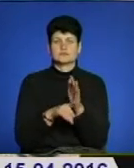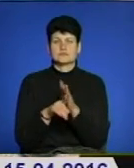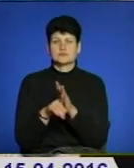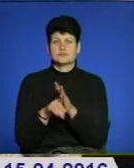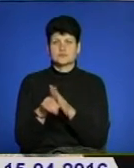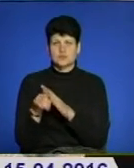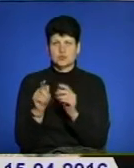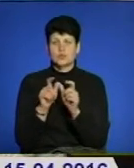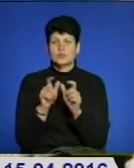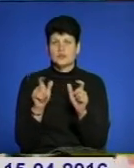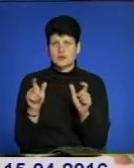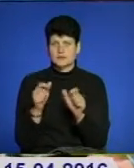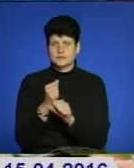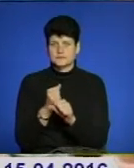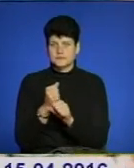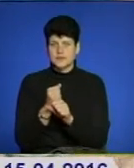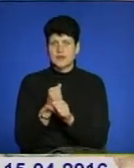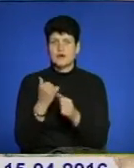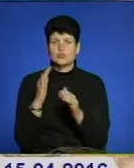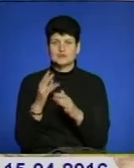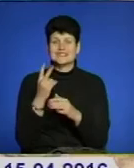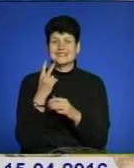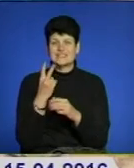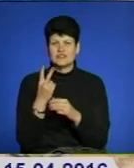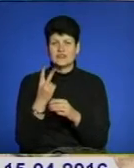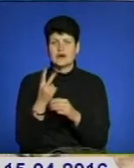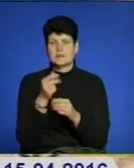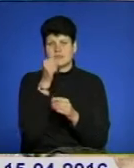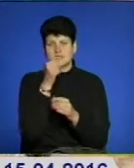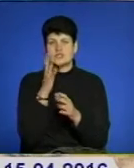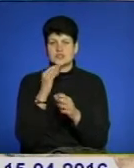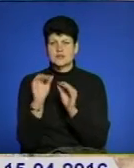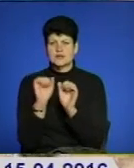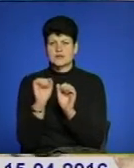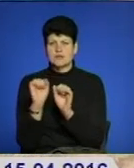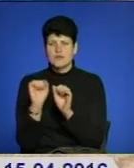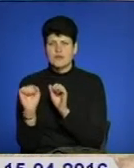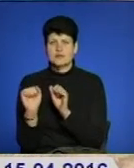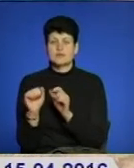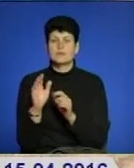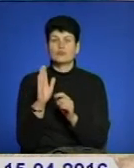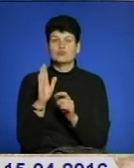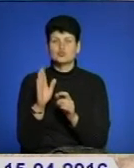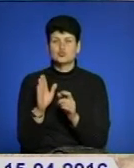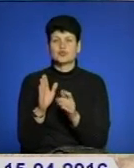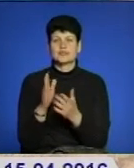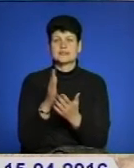але ще буде відбуватися порядка 2 місяців пуска наладка, яка буде полягати в тому, що буде йти